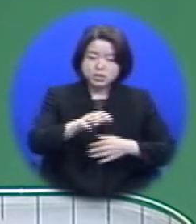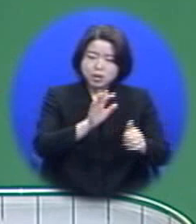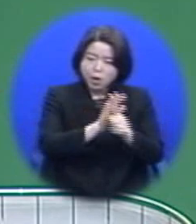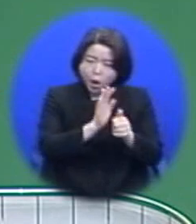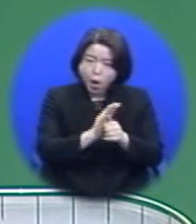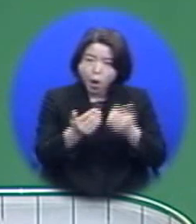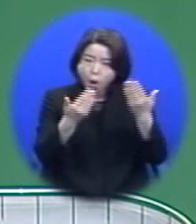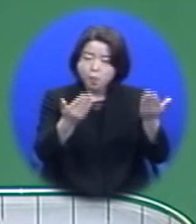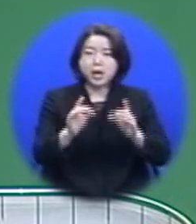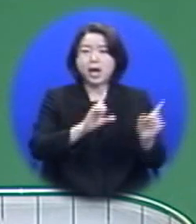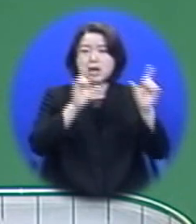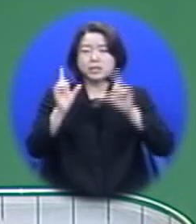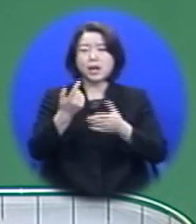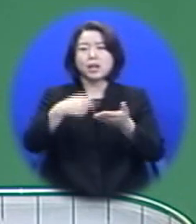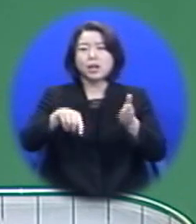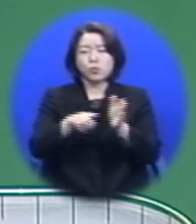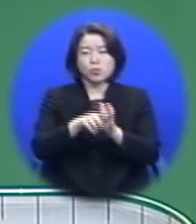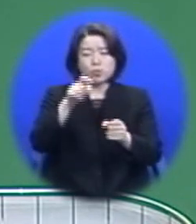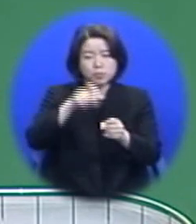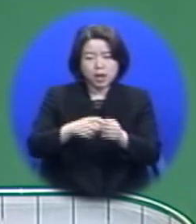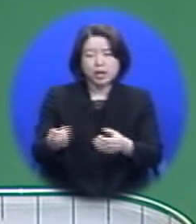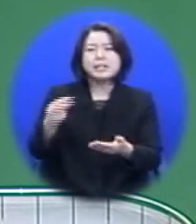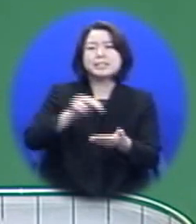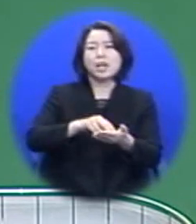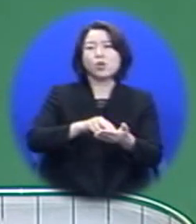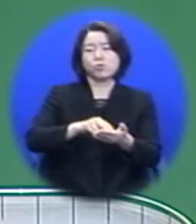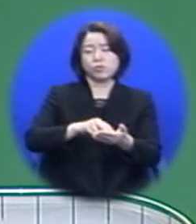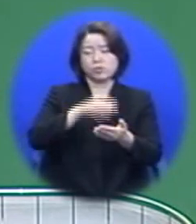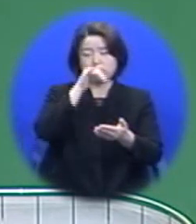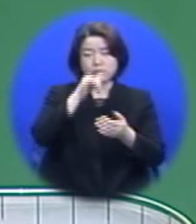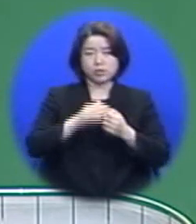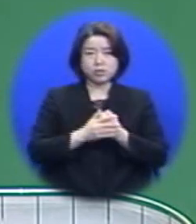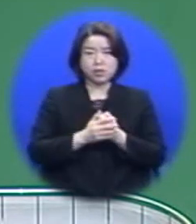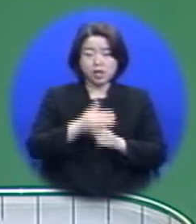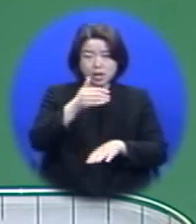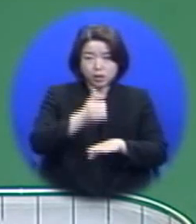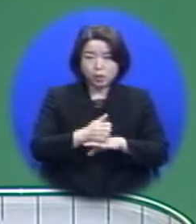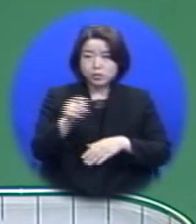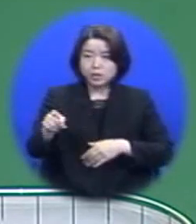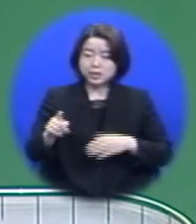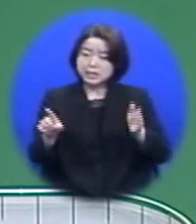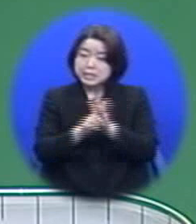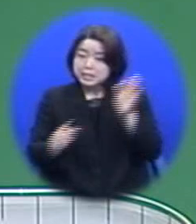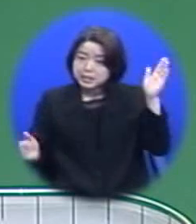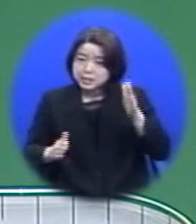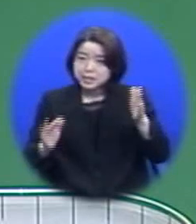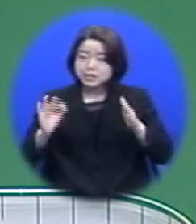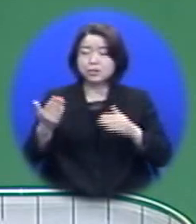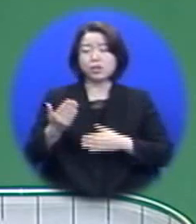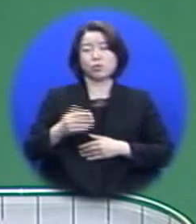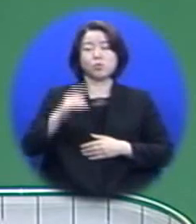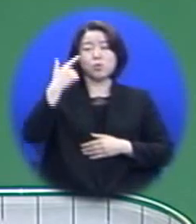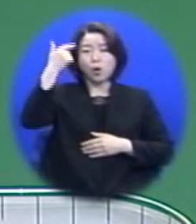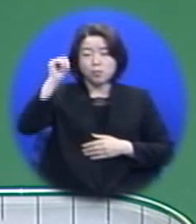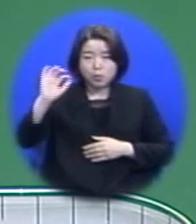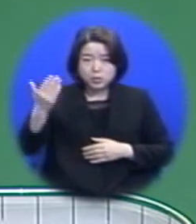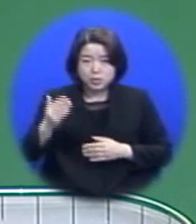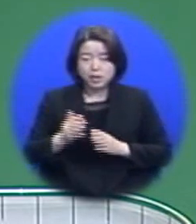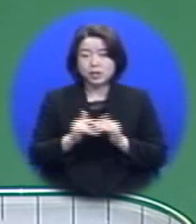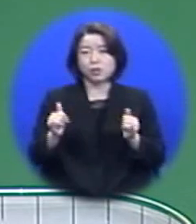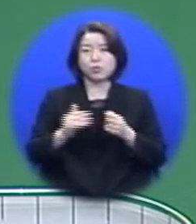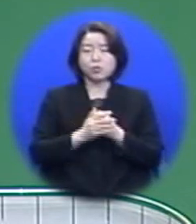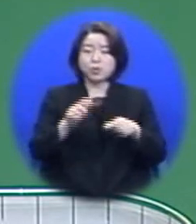있도록 그들을 세워 주는 것입니다 결국은 그렇게 해서 그 아이들이 신학생 되고 목회자도 되고 일반 직장인도